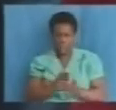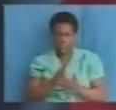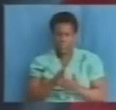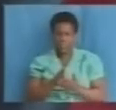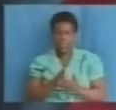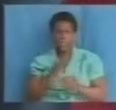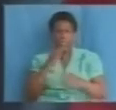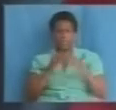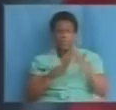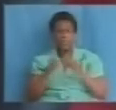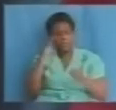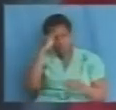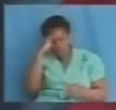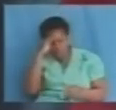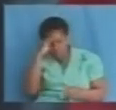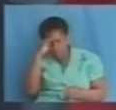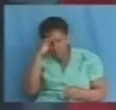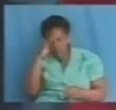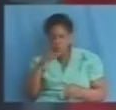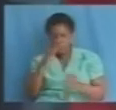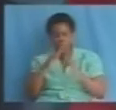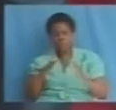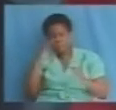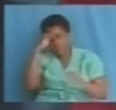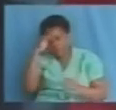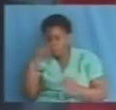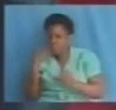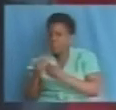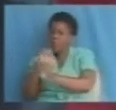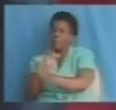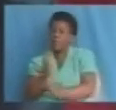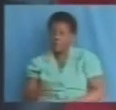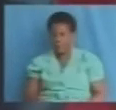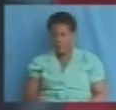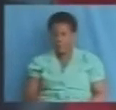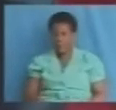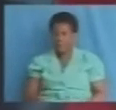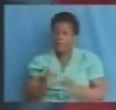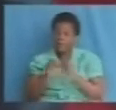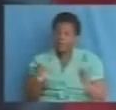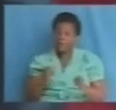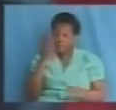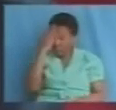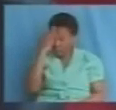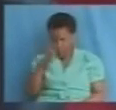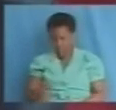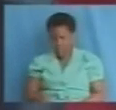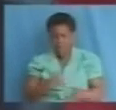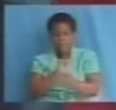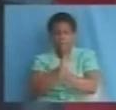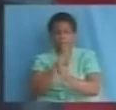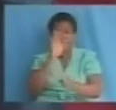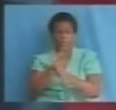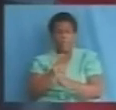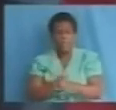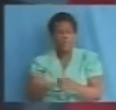Magere lak inafara bayana kW Magere yetu Yam sheni rimar watu ambo peng inge kutuma